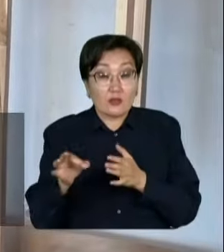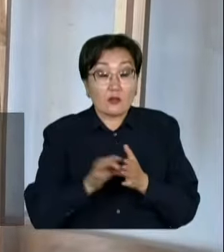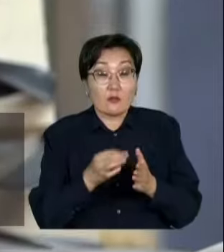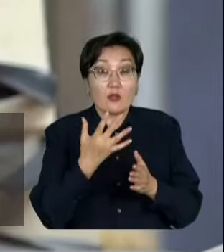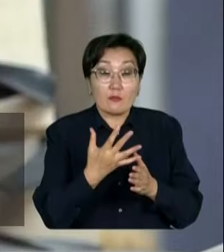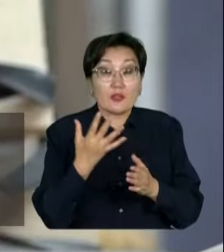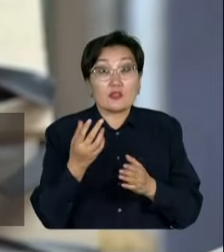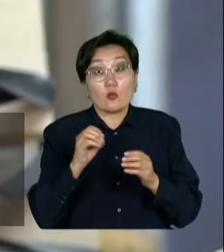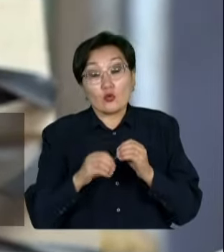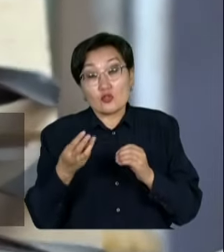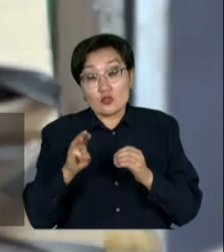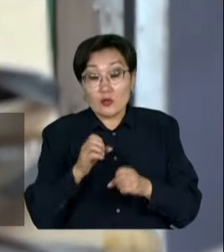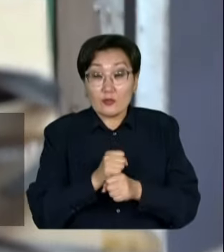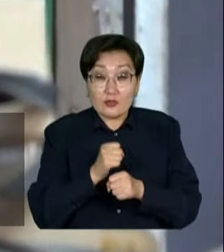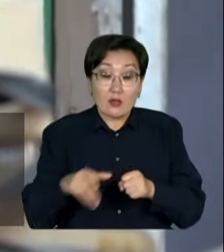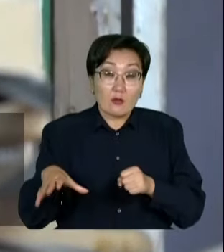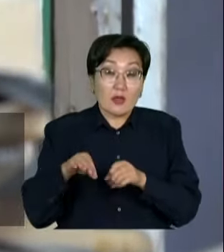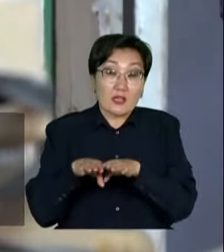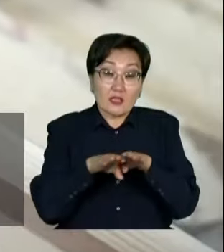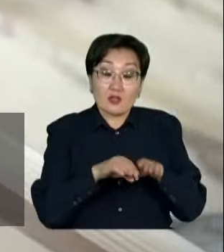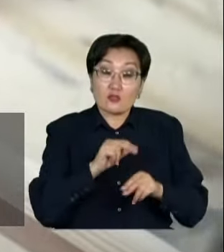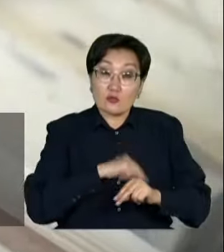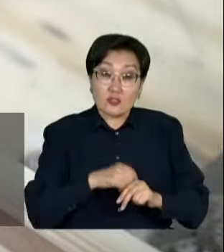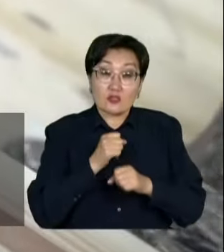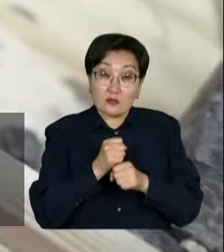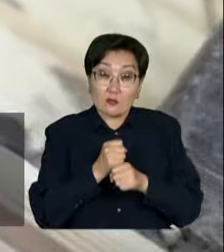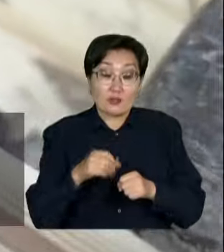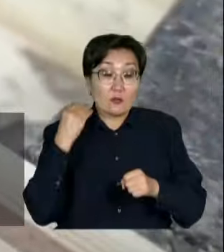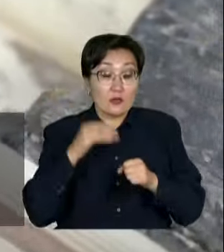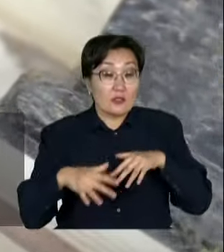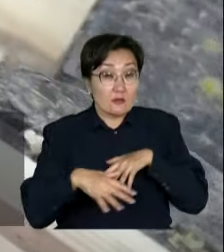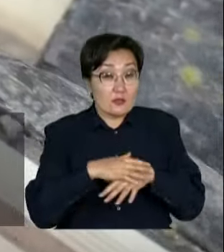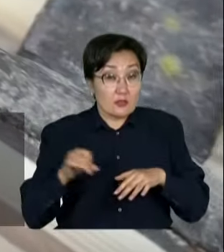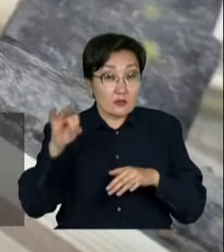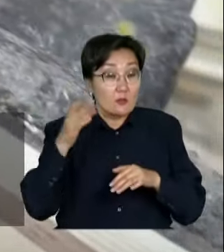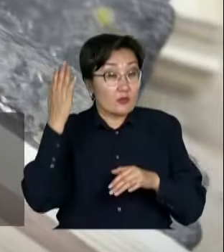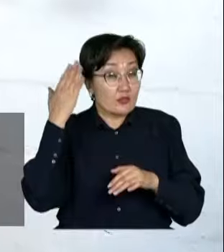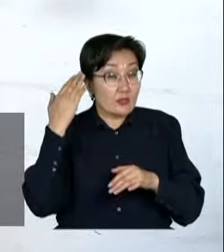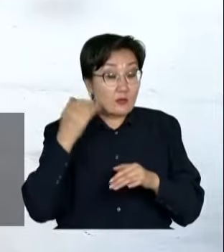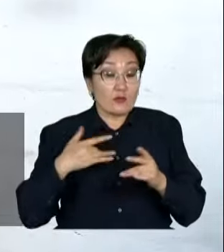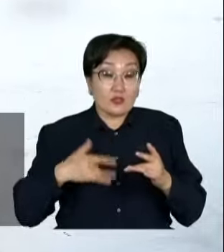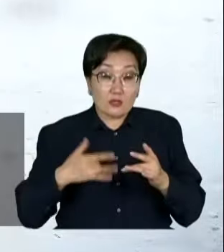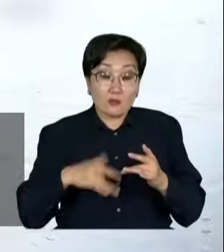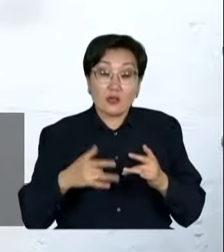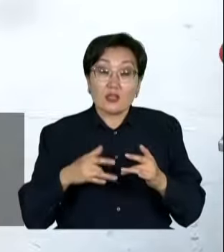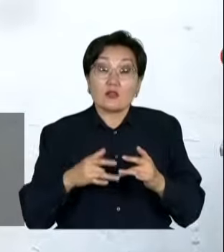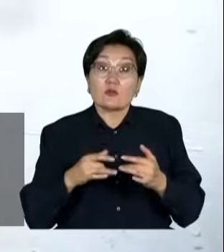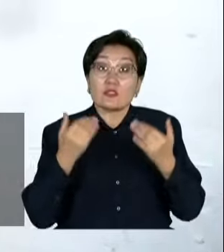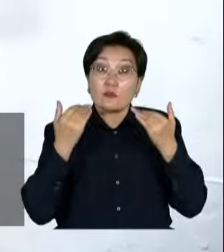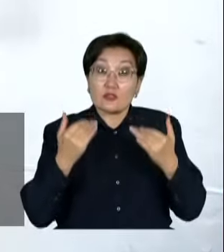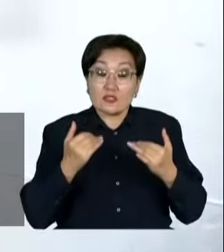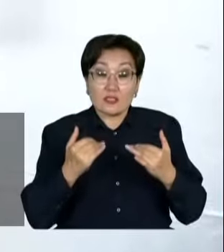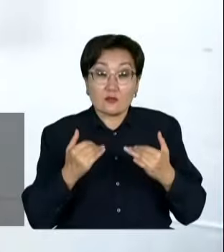домбыра, 10 домбыраны бәрін бірдей жұмыстарын жасай береміз. Түркі жұртының тарихы бағзы дәуірден бері домбыраның пернесінде